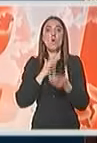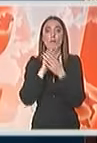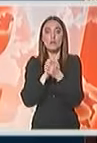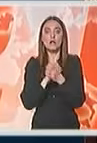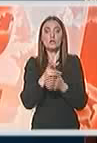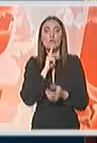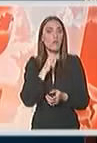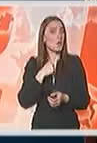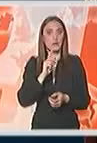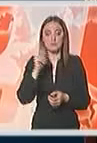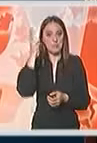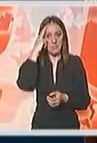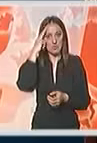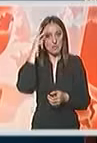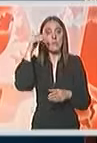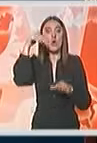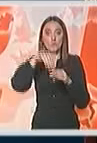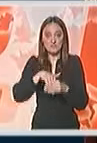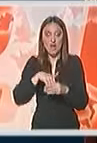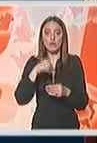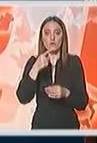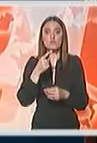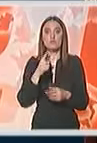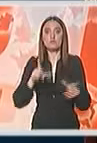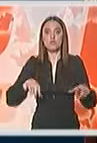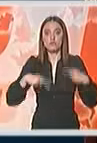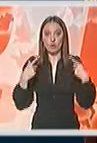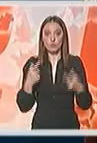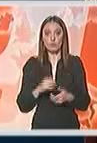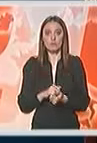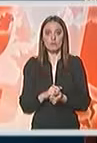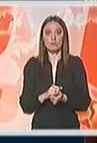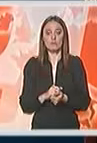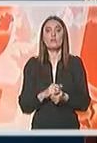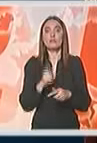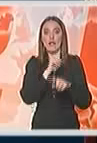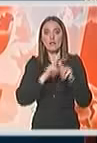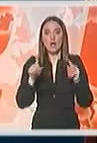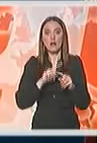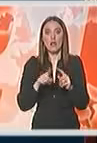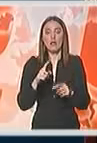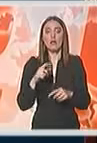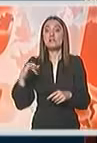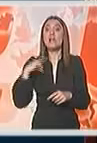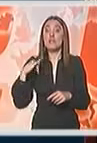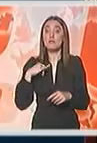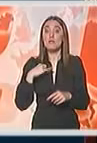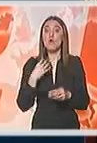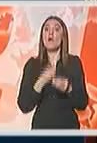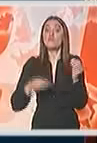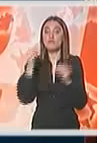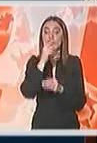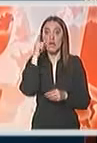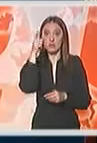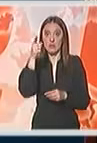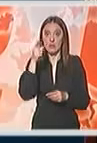koji inače nisam poznavao u stvarnosti, kako u stvarnom životu. Dakle, a zanimljivo je da je većina